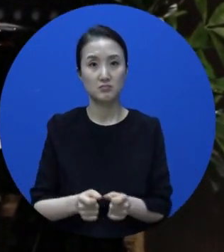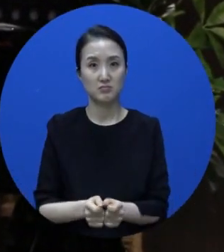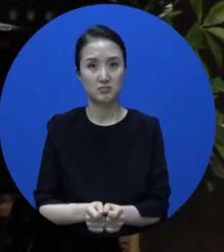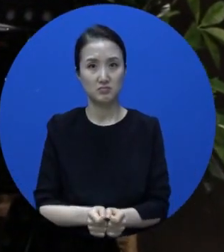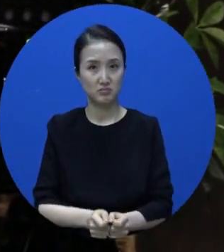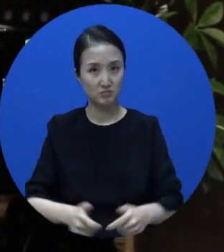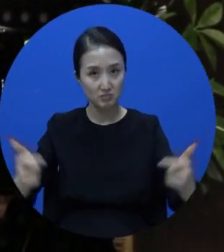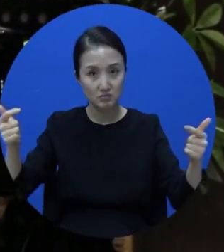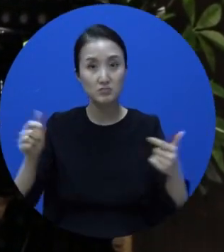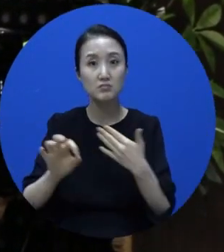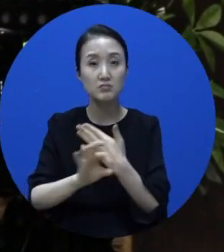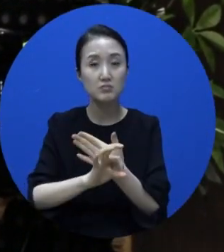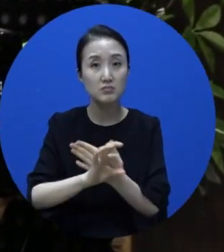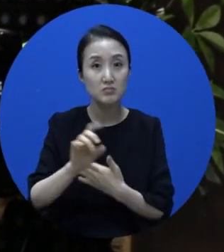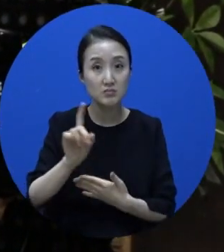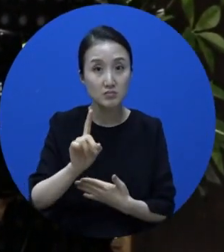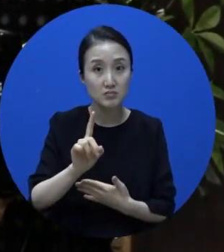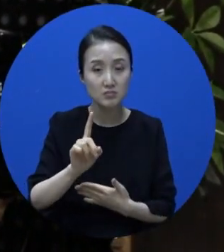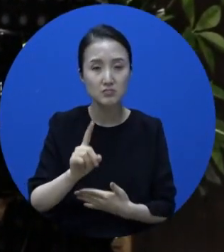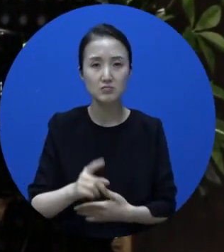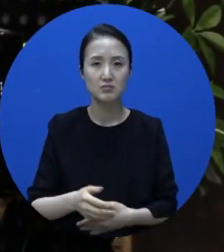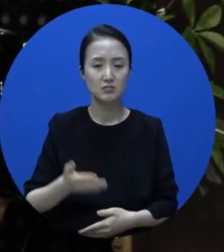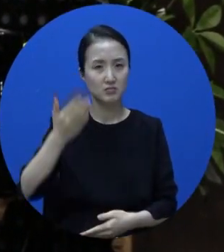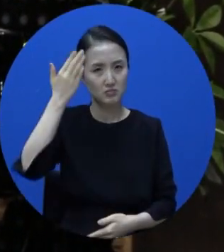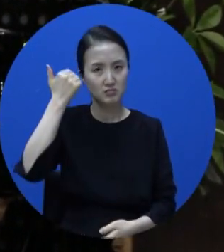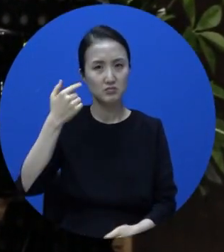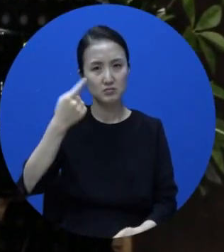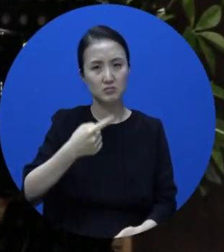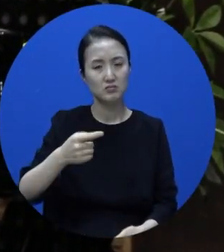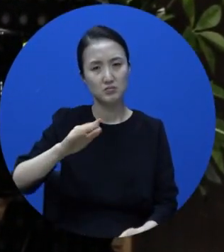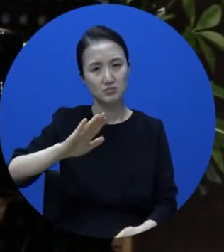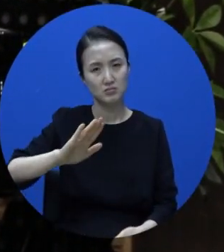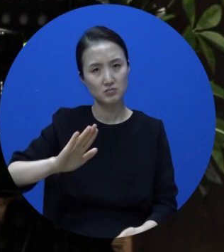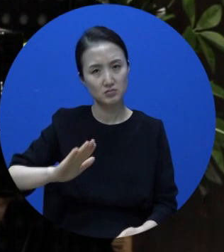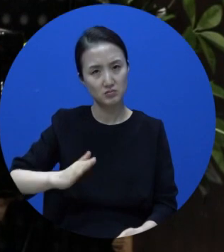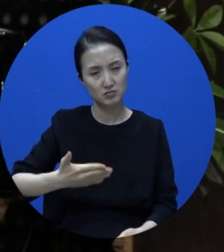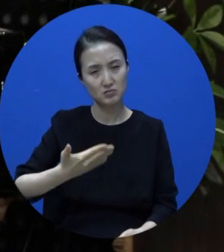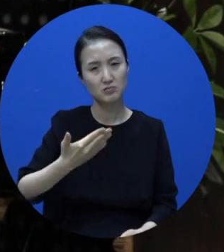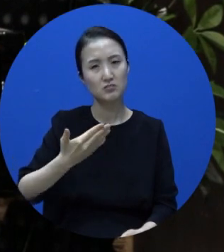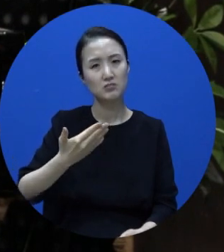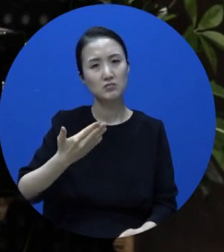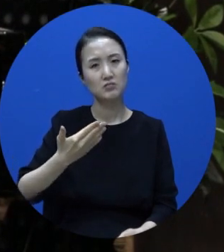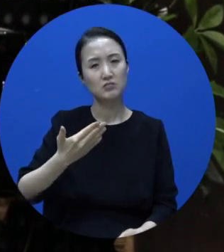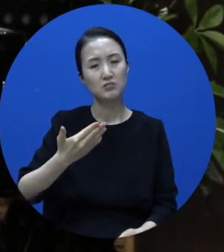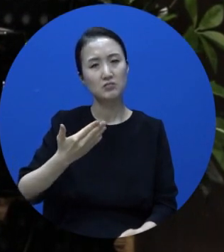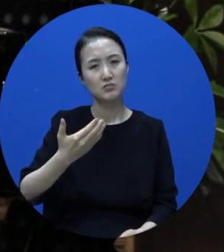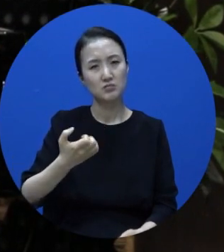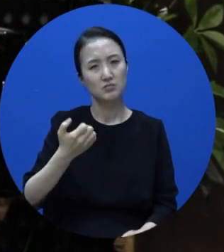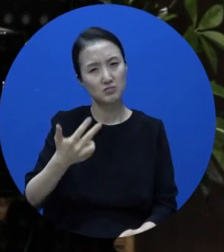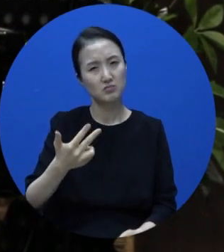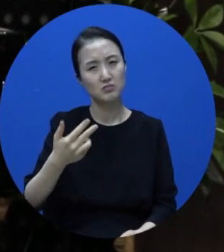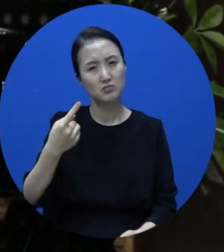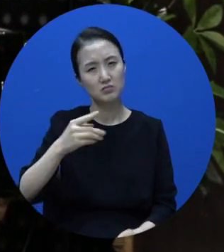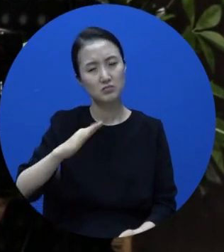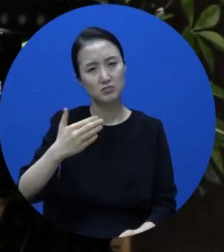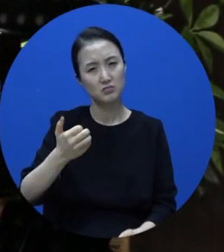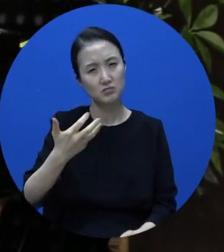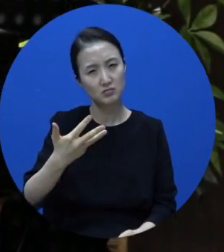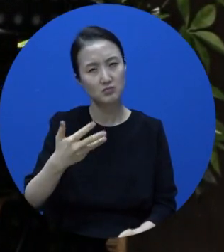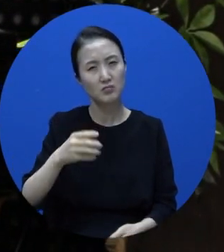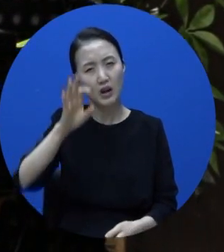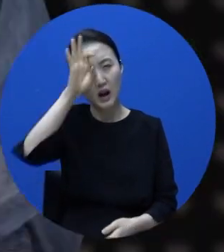그게 우리나라의 1997 8년의 경험한 imf 외환위기 랑 비슷한 모습인 거예요 그러니까